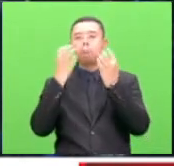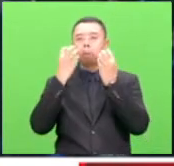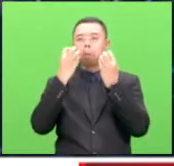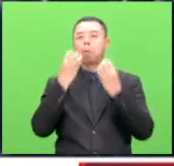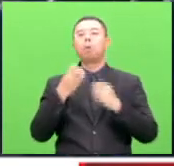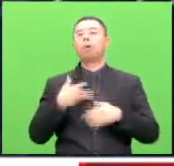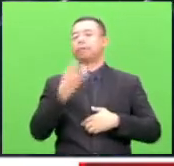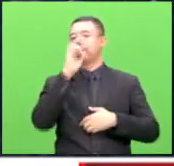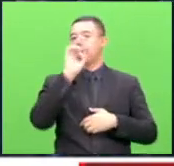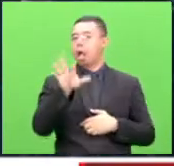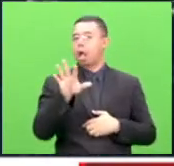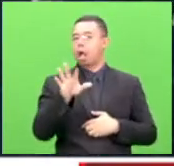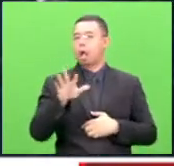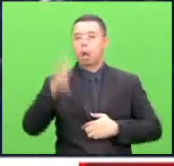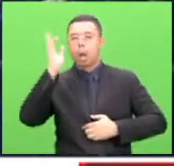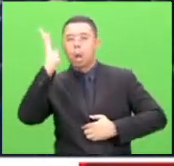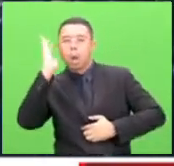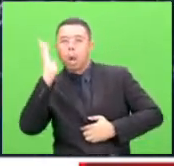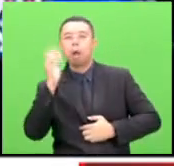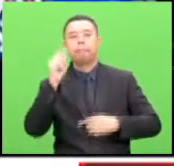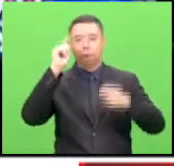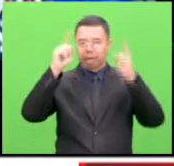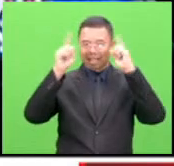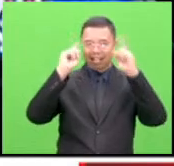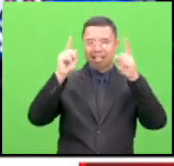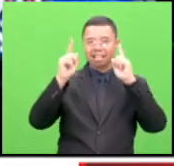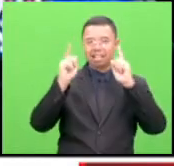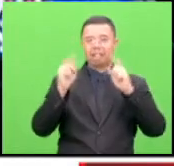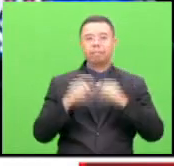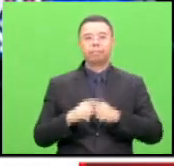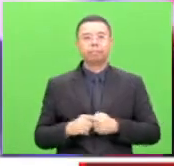Subianto juga menyampaikan pidato politiknya.